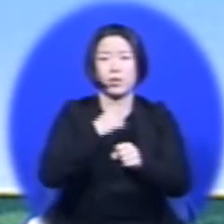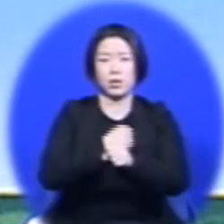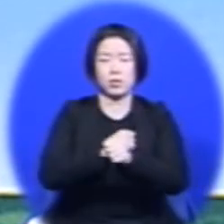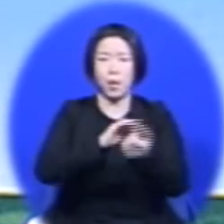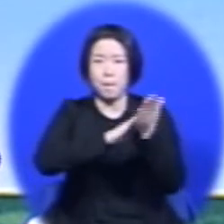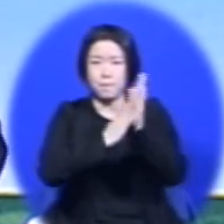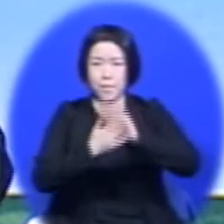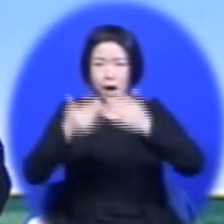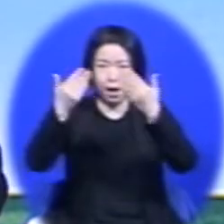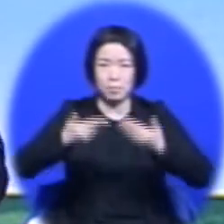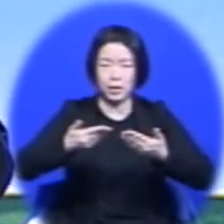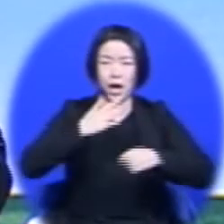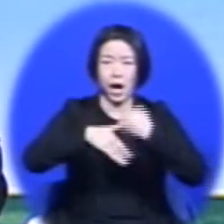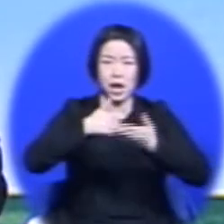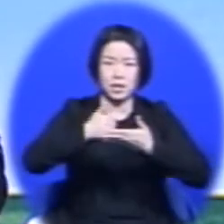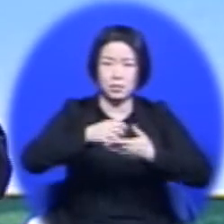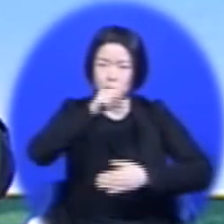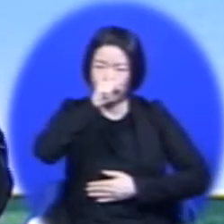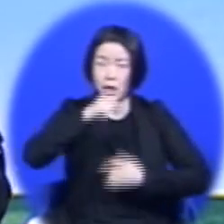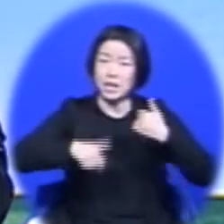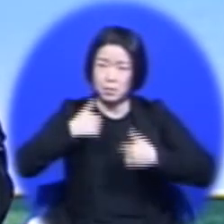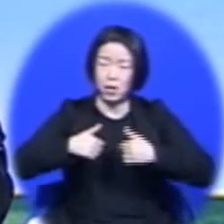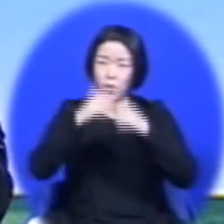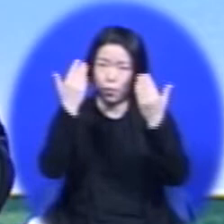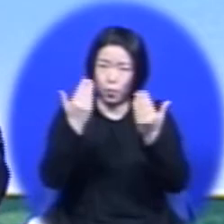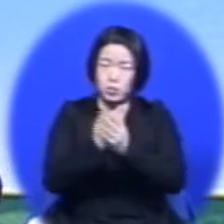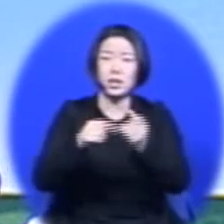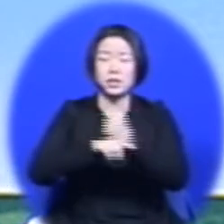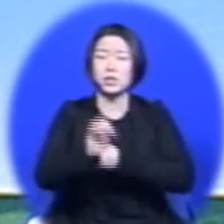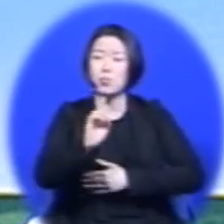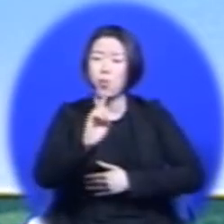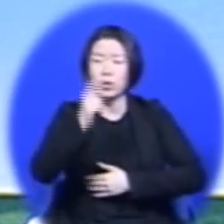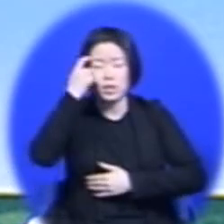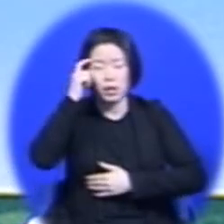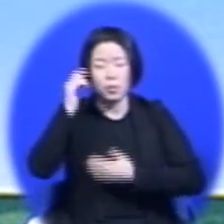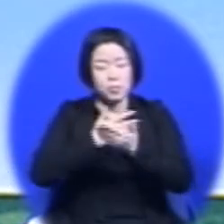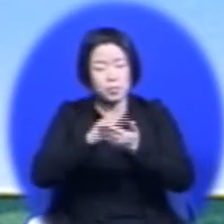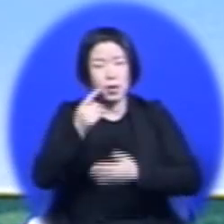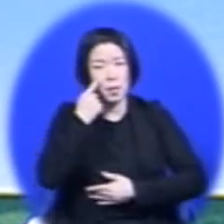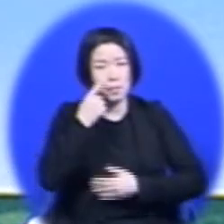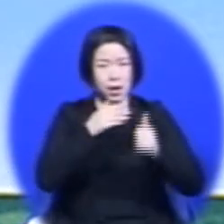변화를 받아 하나님의 선하시고 기뻐하시고 온전하신 뜻이 무엇인지 분별하도록 하라.